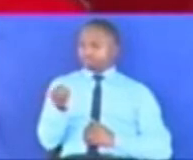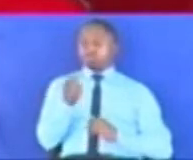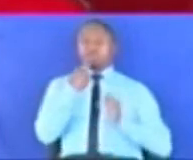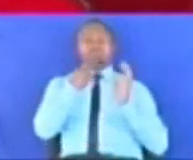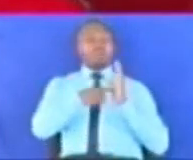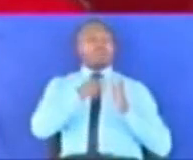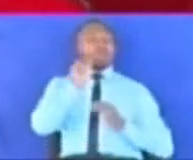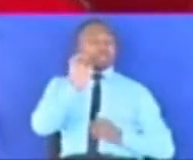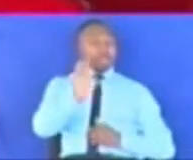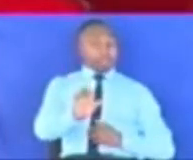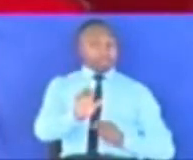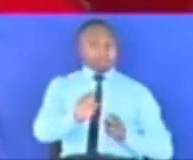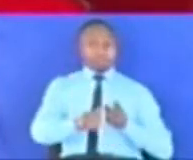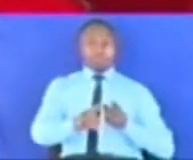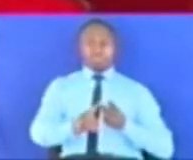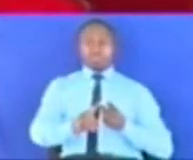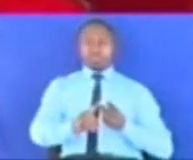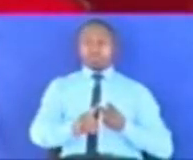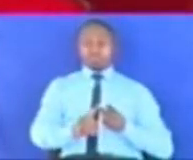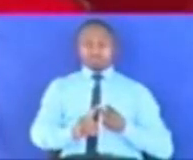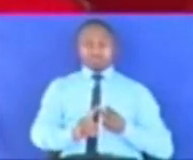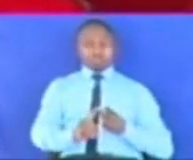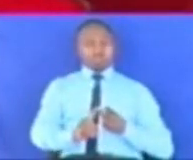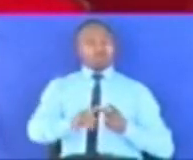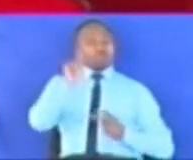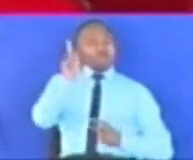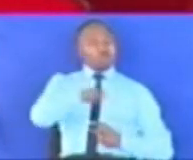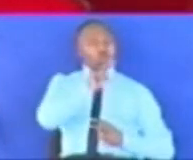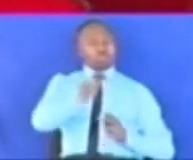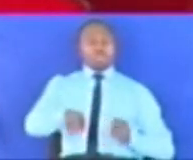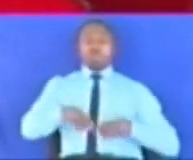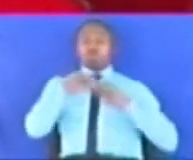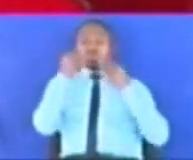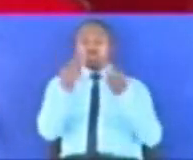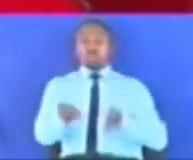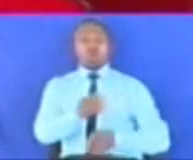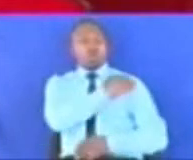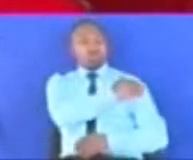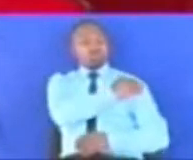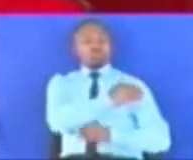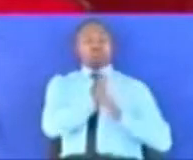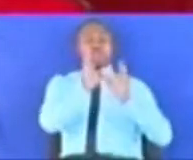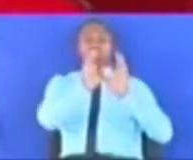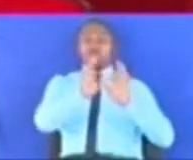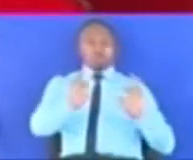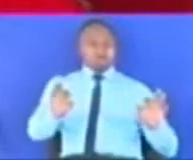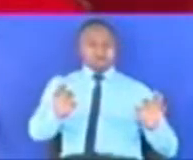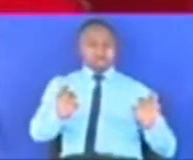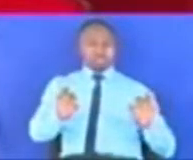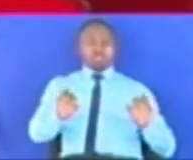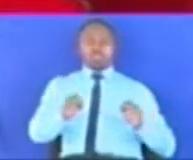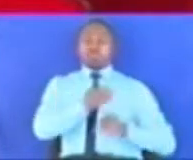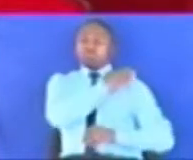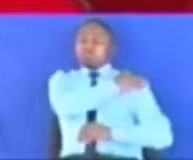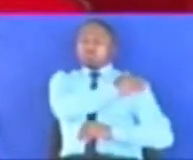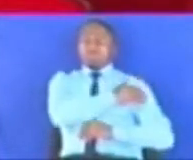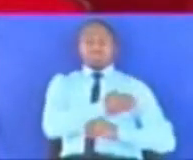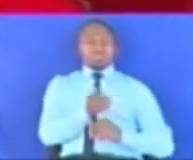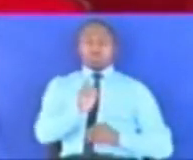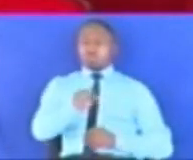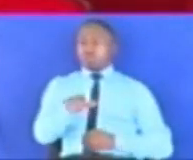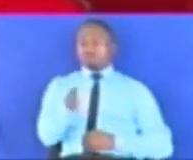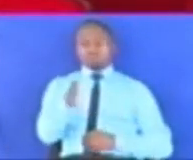matokeo yake ya kuto kutoa huduma nzuri, yani inatokea kunatoa huduma hafifu, matokeo